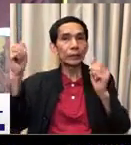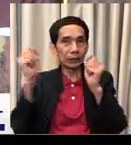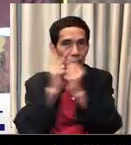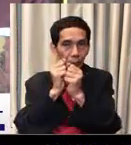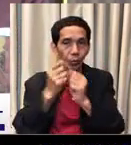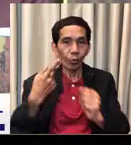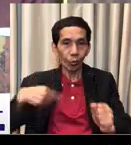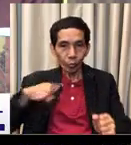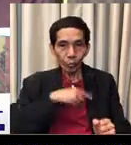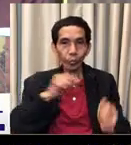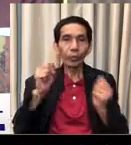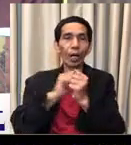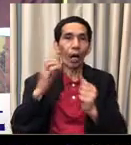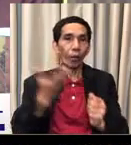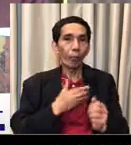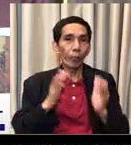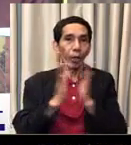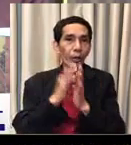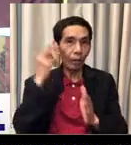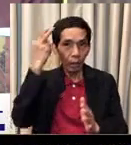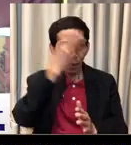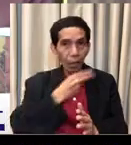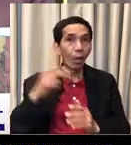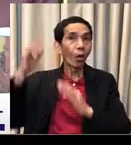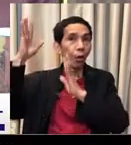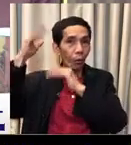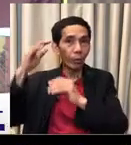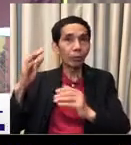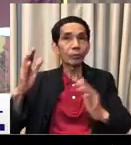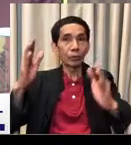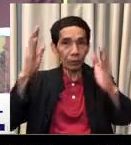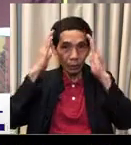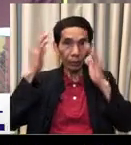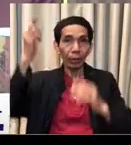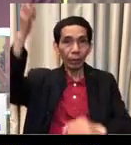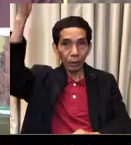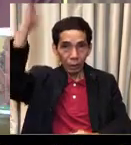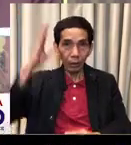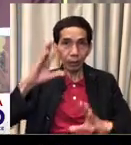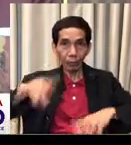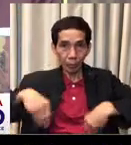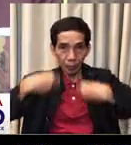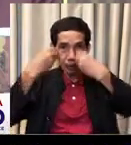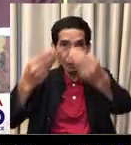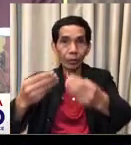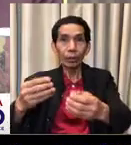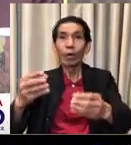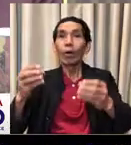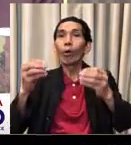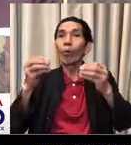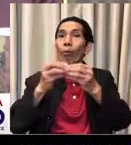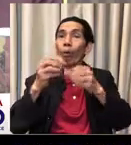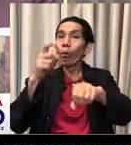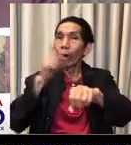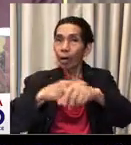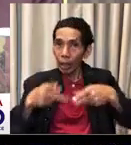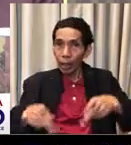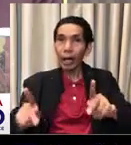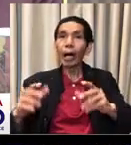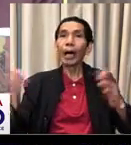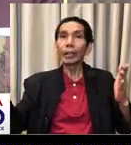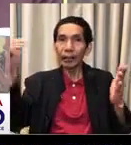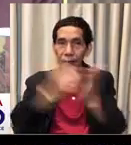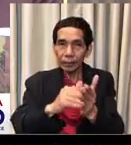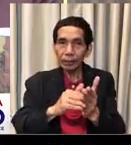kayo sa aming panalangin ni Honey, na sana nga mapakinggan kayo ng Panginoon Diyos at mabigyan din kayo ng pagkakataon. So muli,